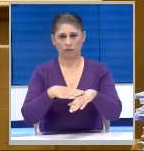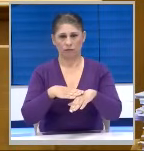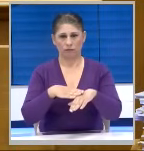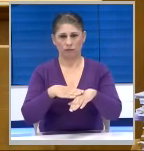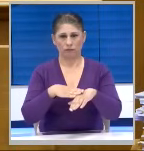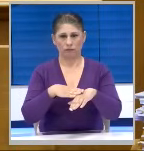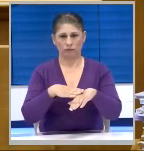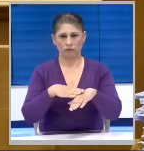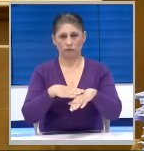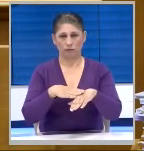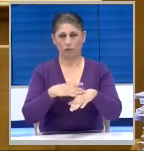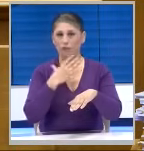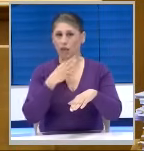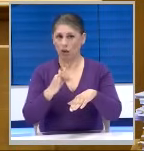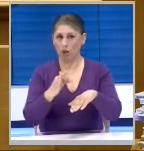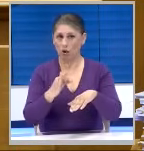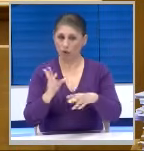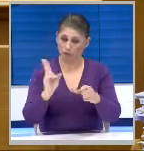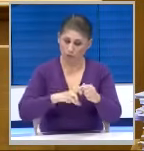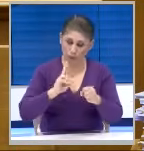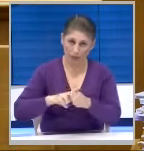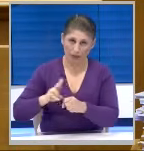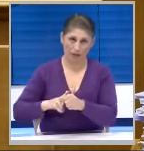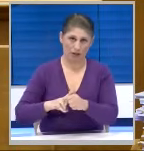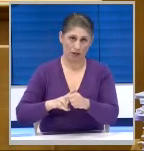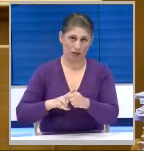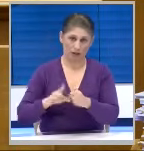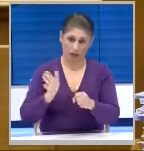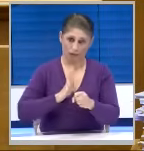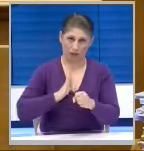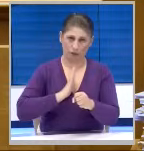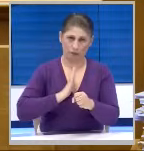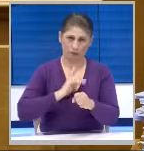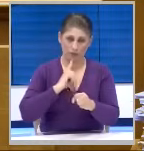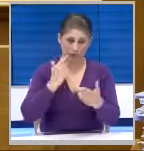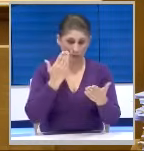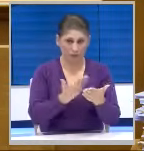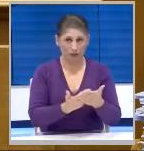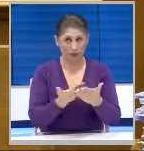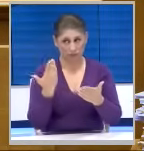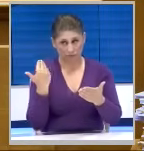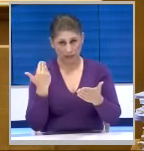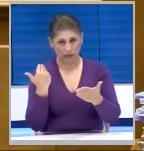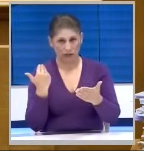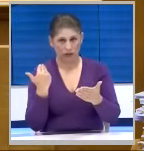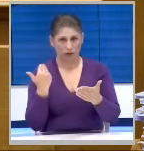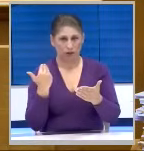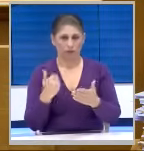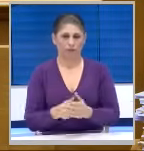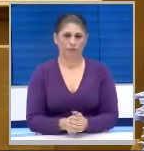λόγο για την αφαίρεση των ανθρώπινων ζώων και επειδή σας απέδειξα αμέσως προηγουμένως